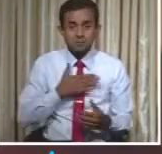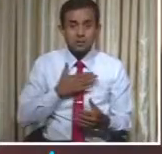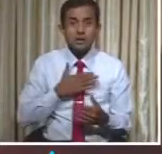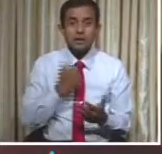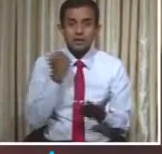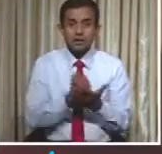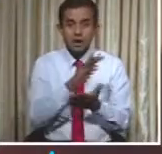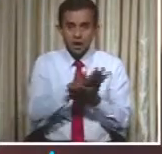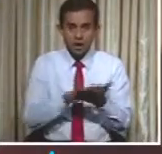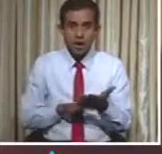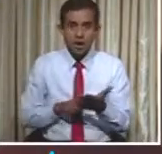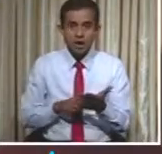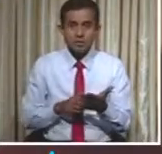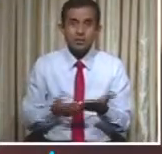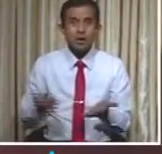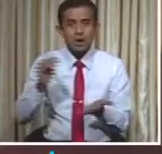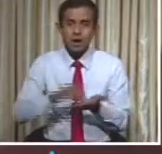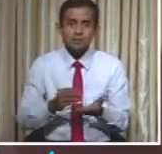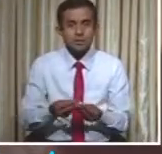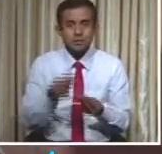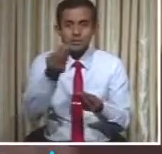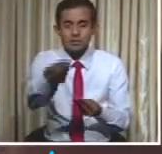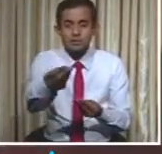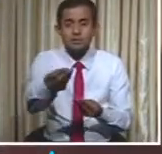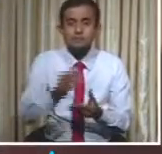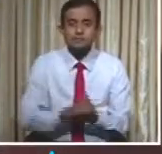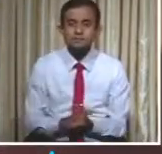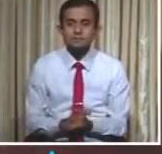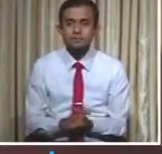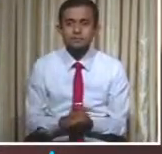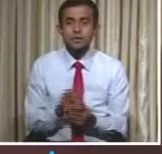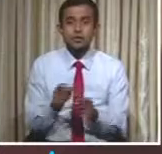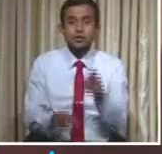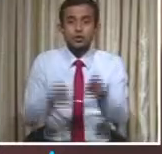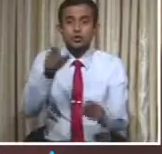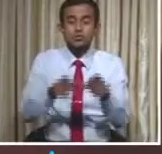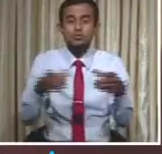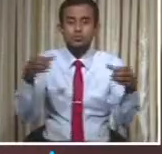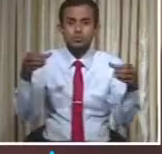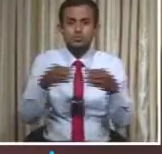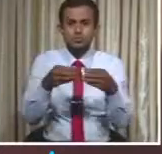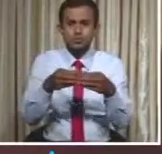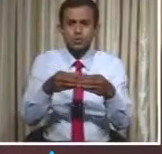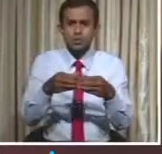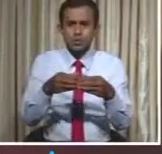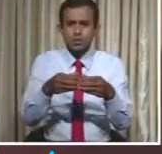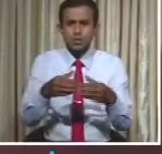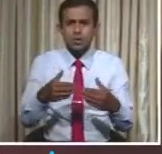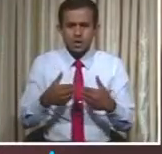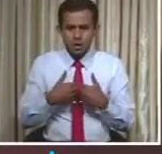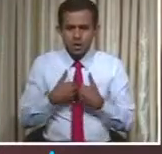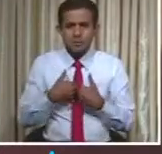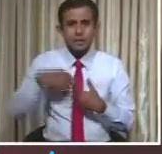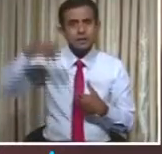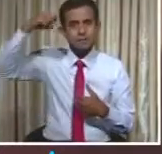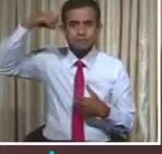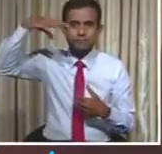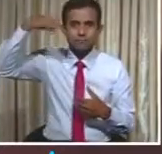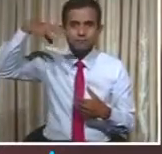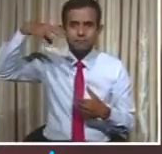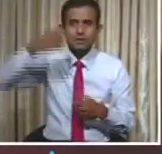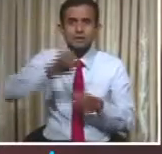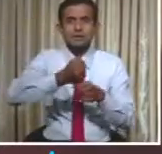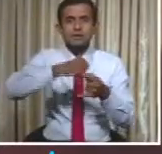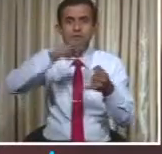ලේඛනය ඔබතුමාලට මම ආපහු නැවත ලබා දෙන්නම්. විශේෂයෙන්ම පාරිභෝග අධිකාරිය දැන් අපිට විදුලිය